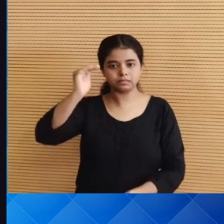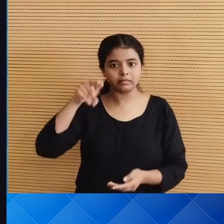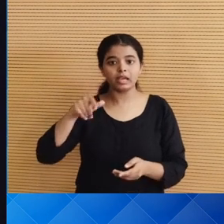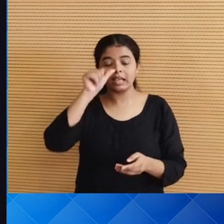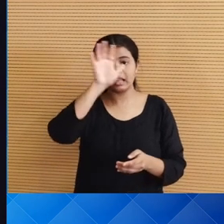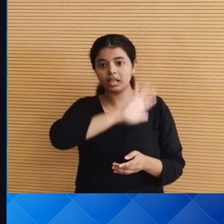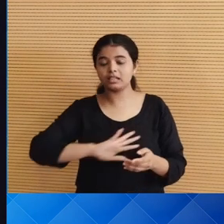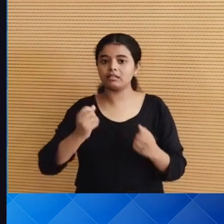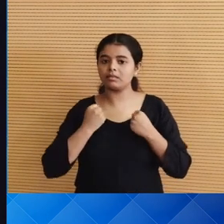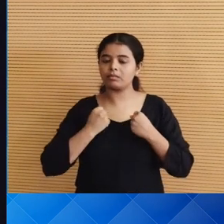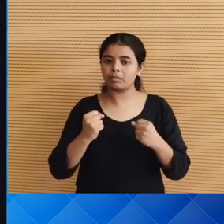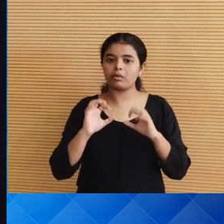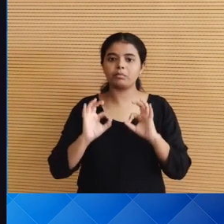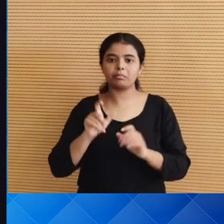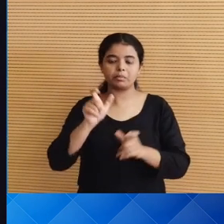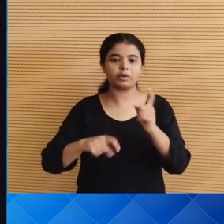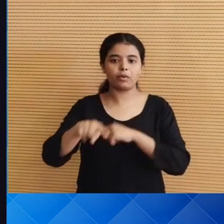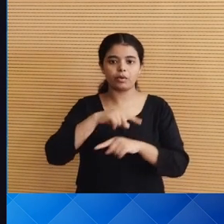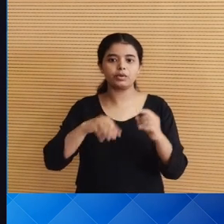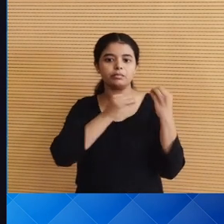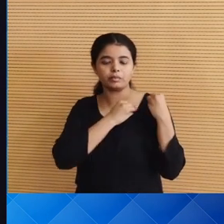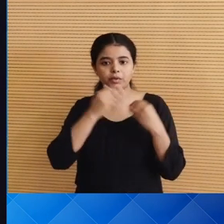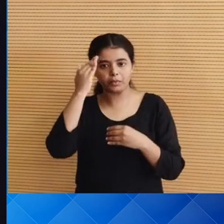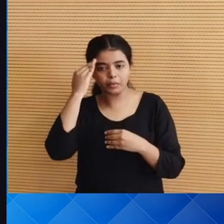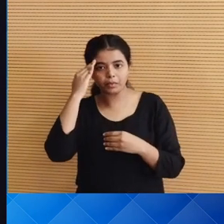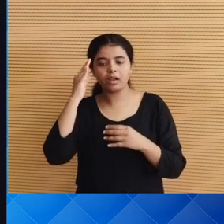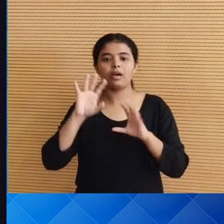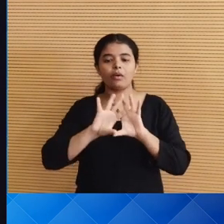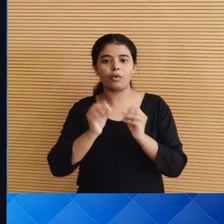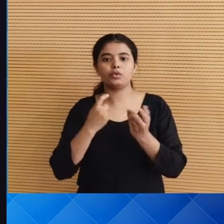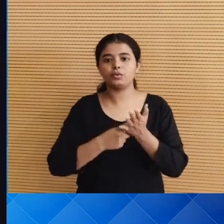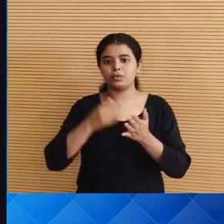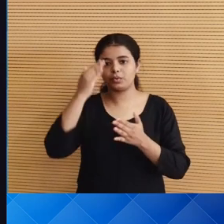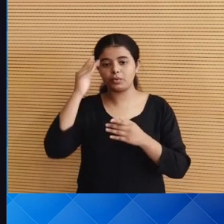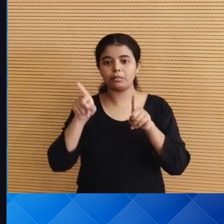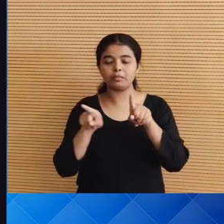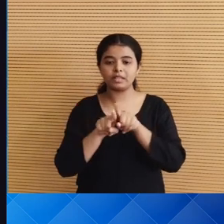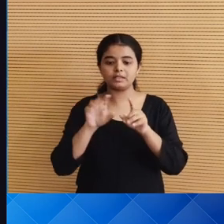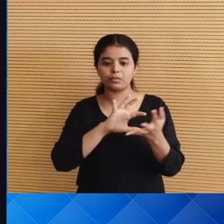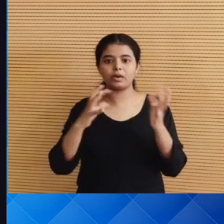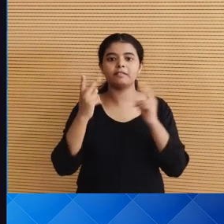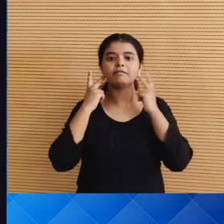सशक्त नागरिक बनकर उभरें और विश्व में हमारे देश का नाम ऊंचा कर सके।